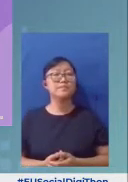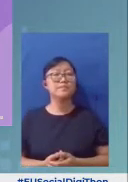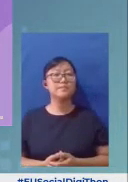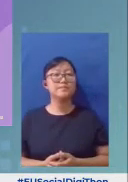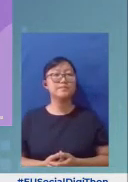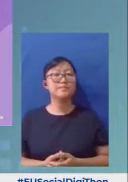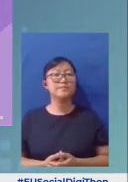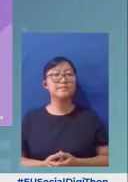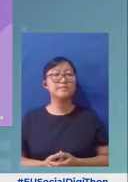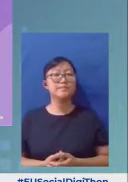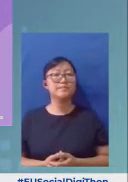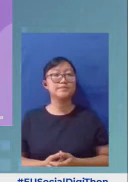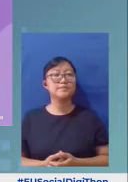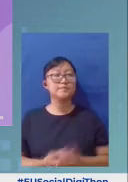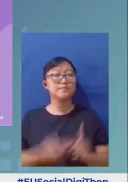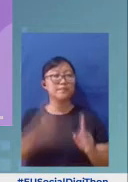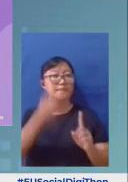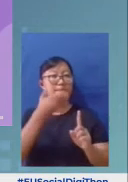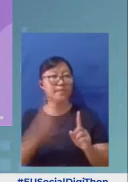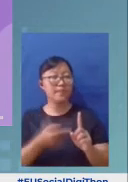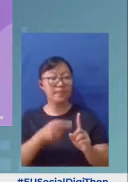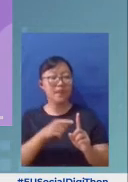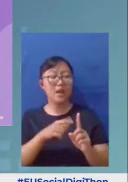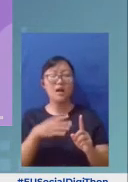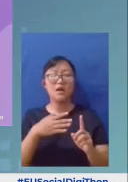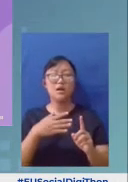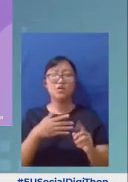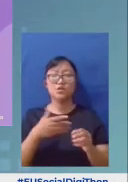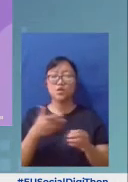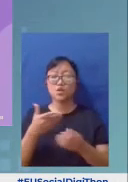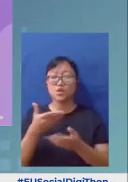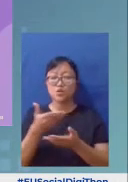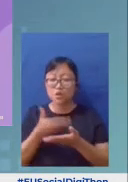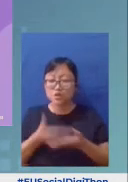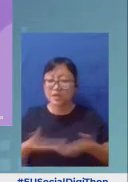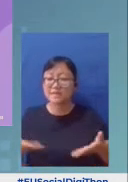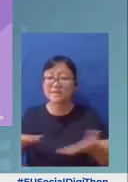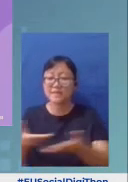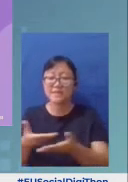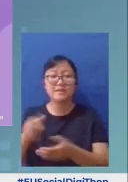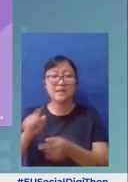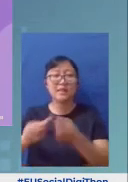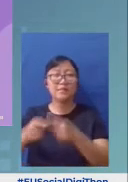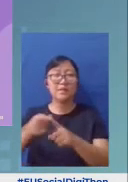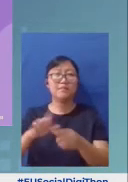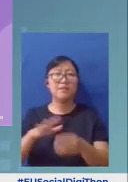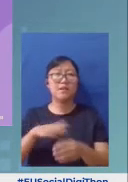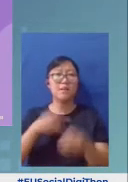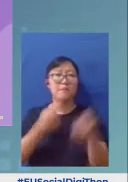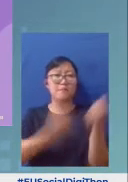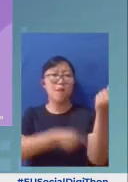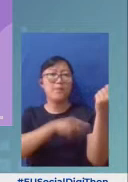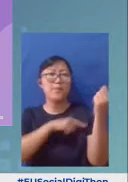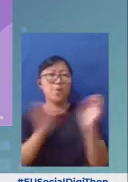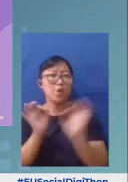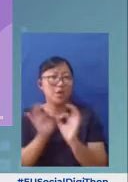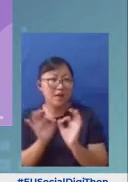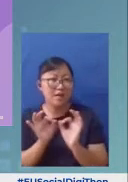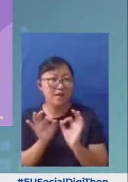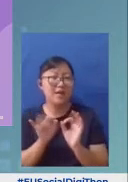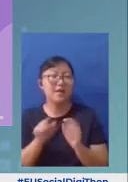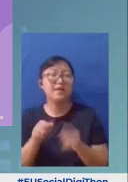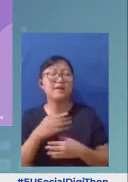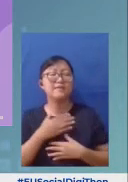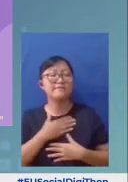tidak mampu untuk bersosialisasi dengan teman-temannya, kan kasihan ya jadinya gitu. Nah, dia